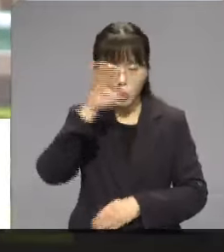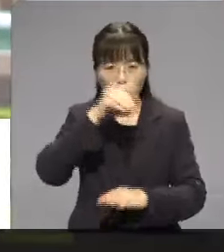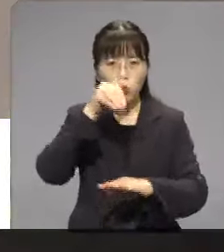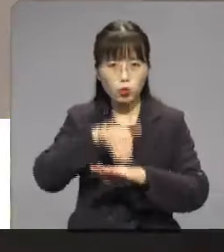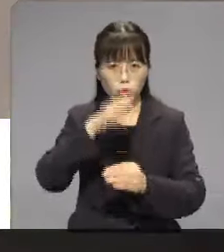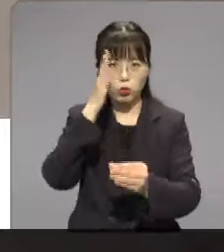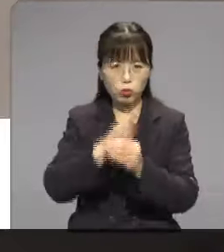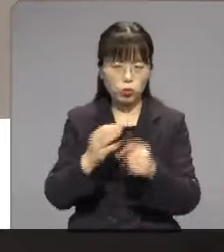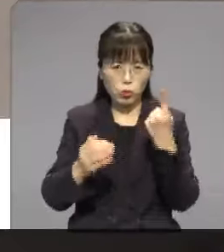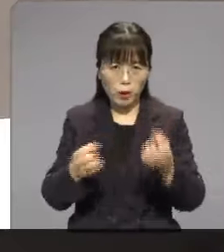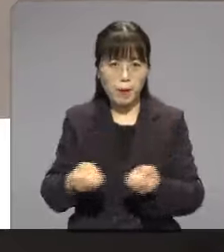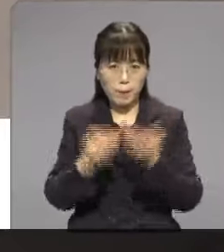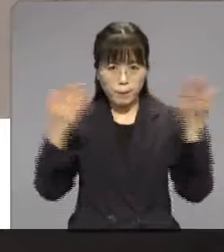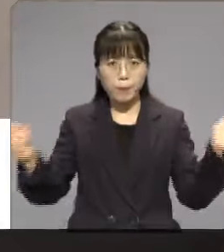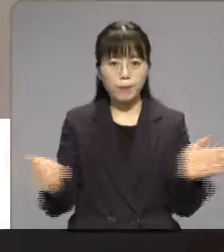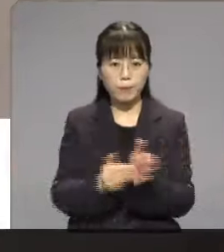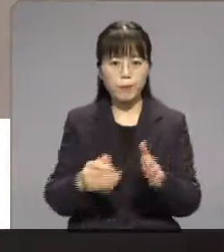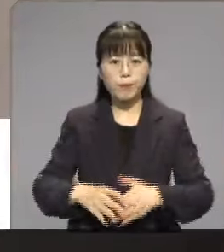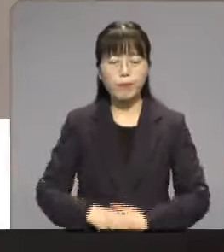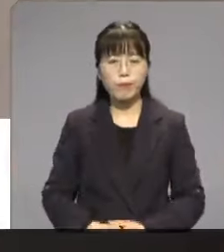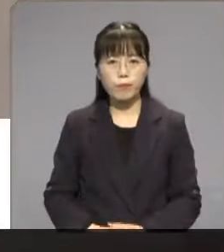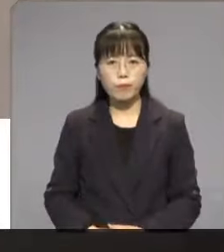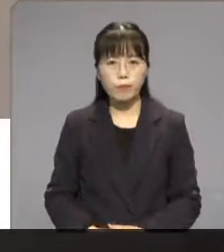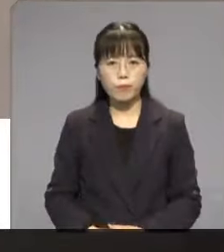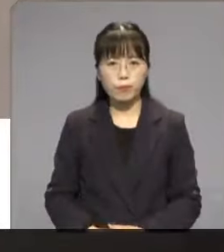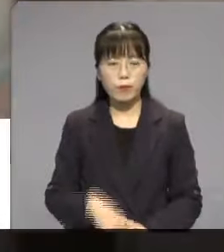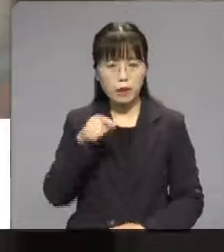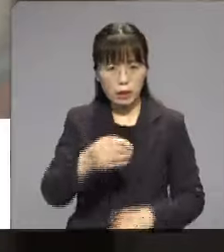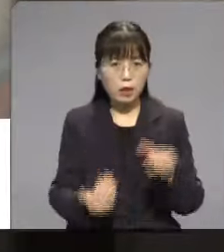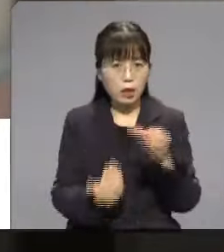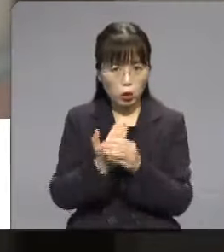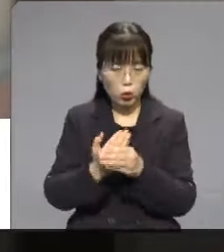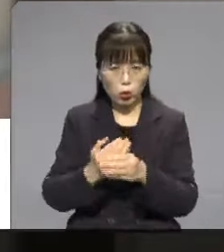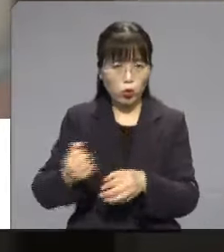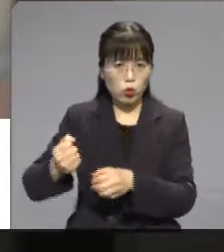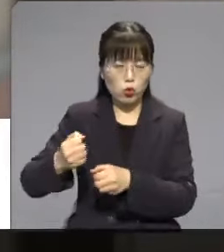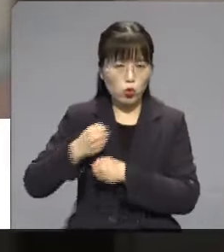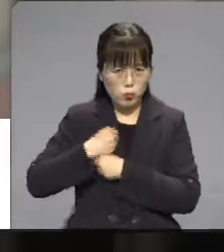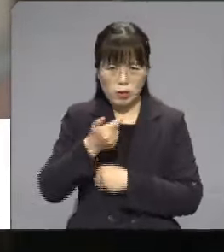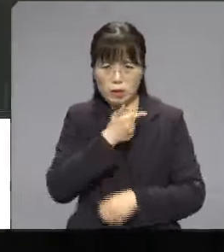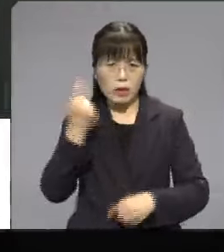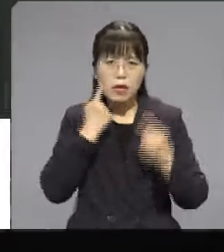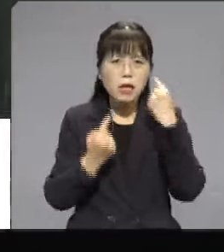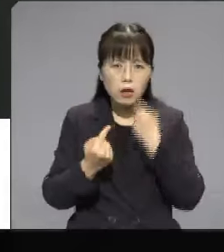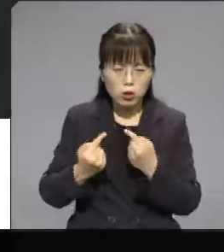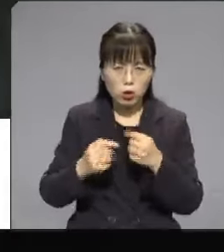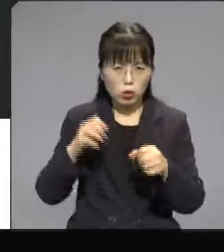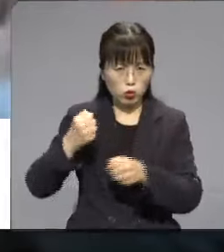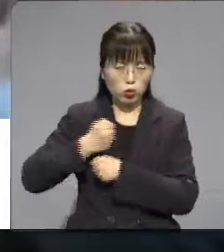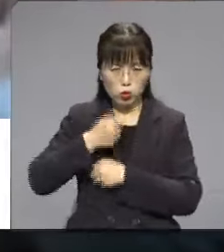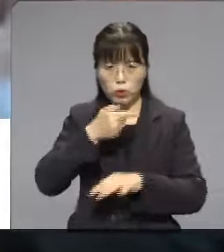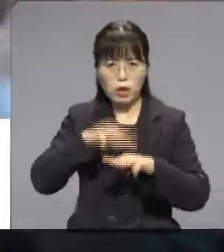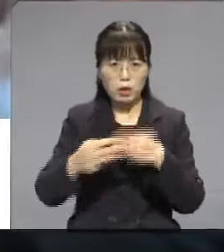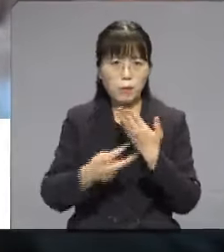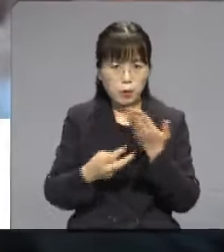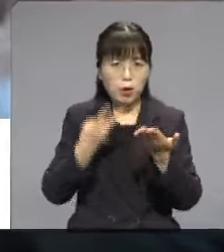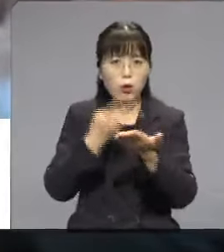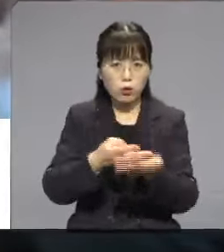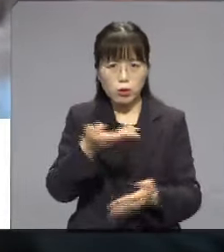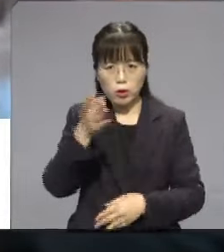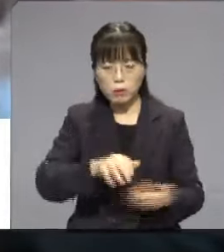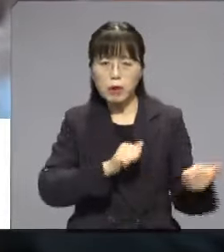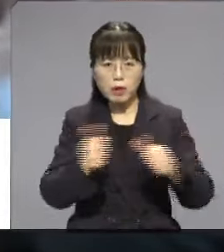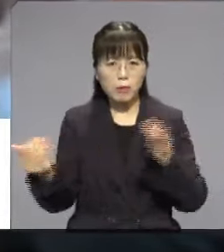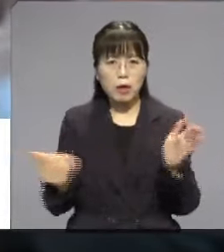중 수류탄 한 발이 폭발했습니다이 사고로 훈련병 한 명이 크게 다쳐 국군 대전 병원으로 옮겼으나